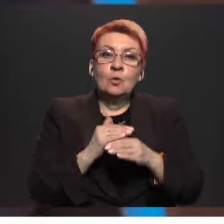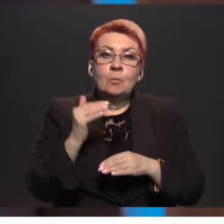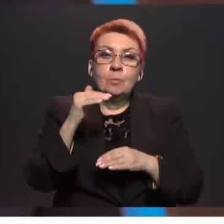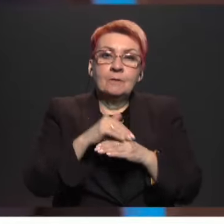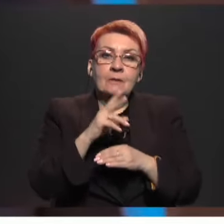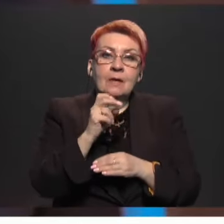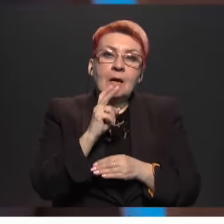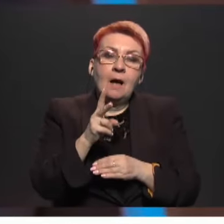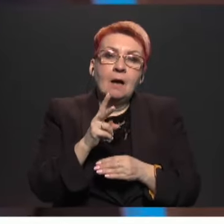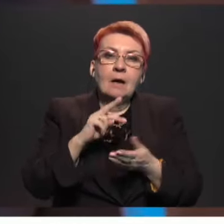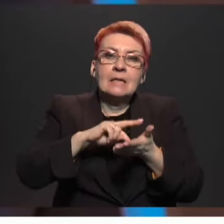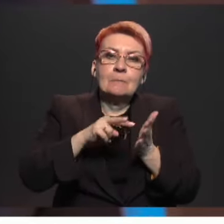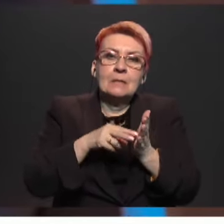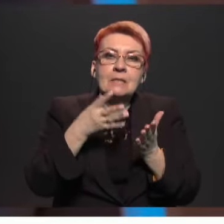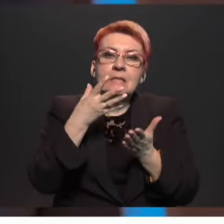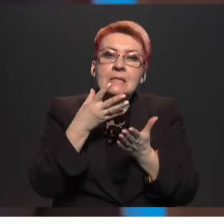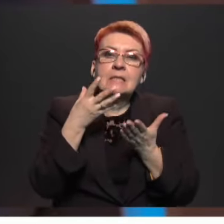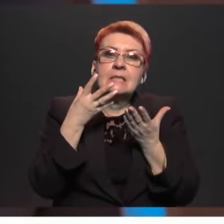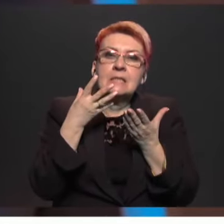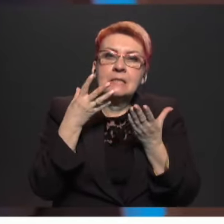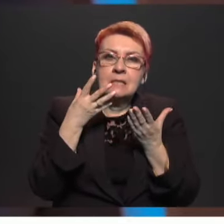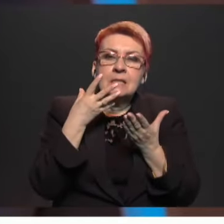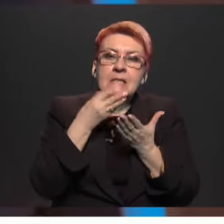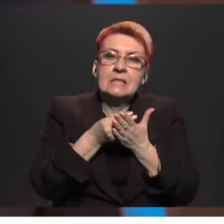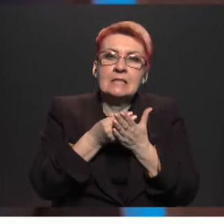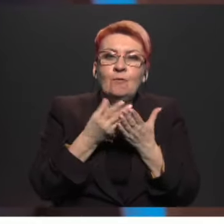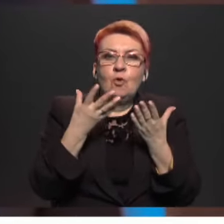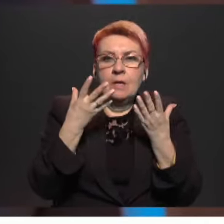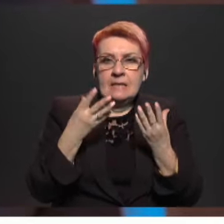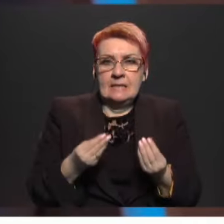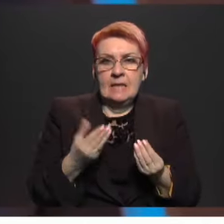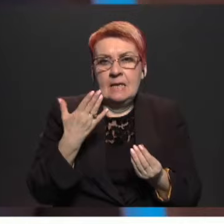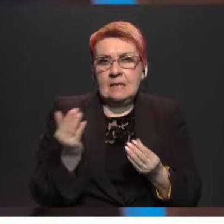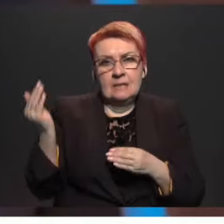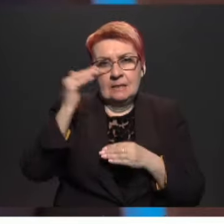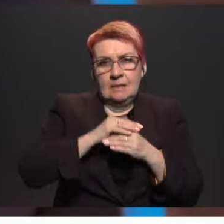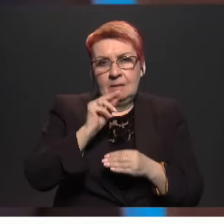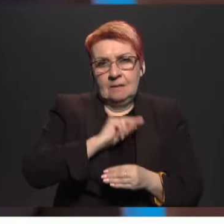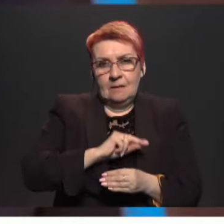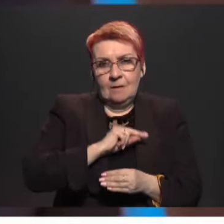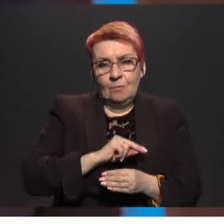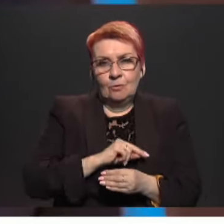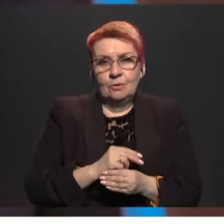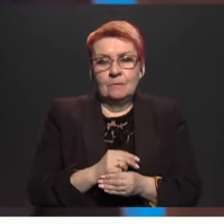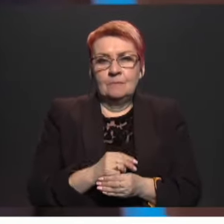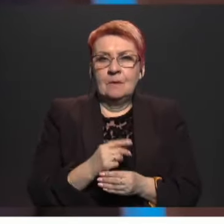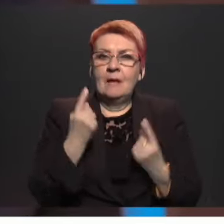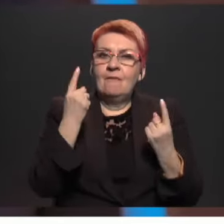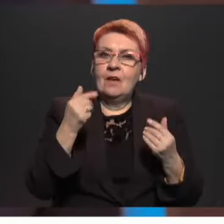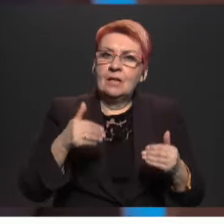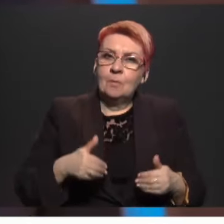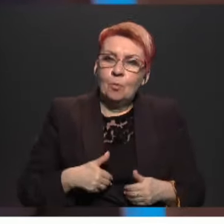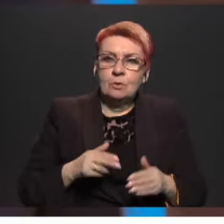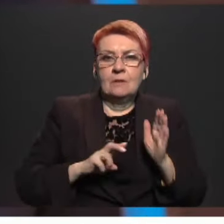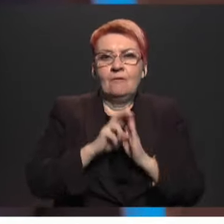правильно распланировать свой день православной работающей, очень загруженной бытовыми делами женщине, особенно в Великий пост? И в храм хочется